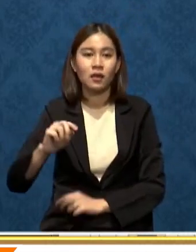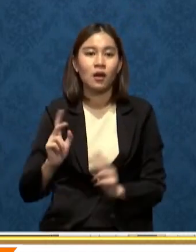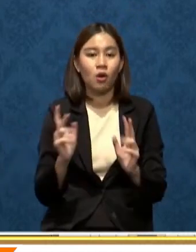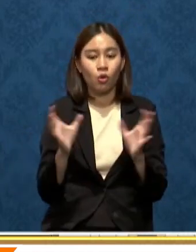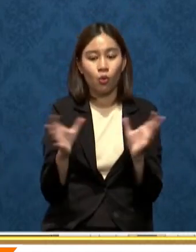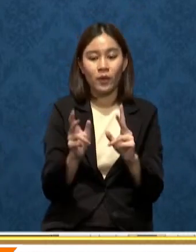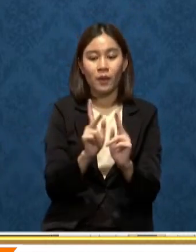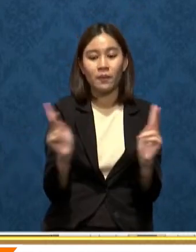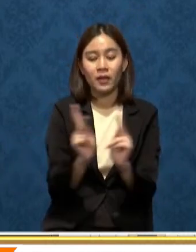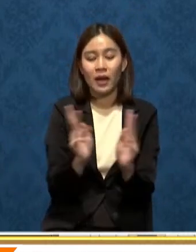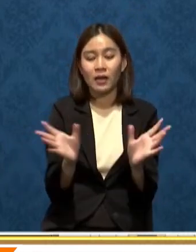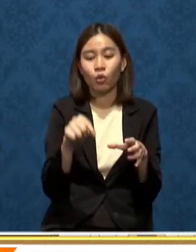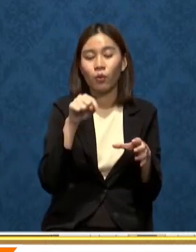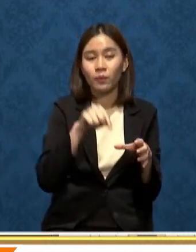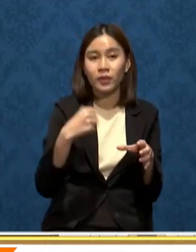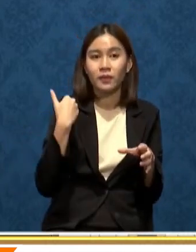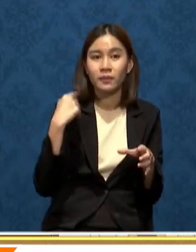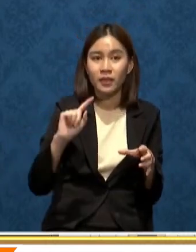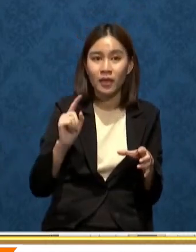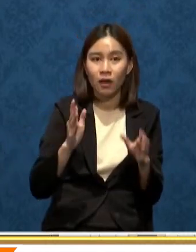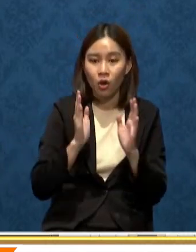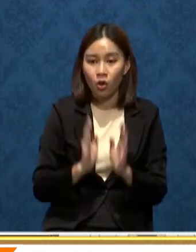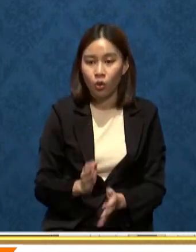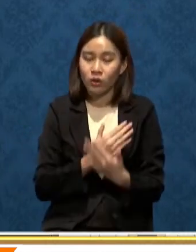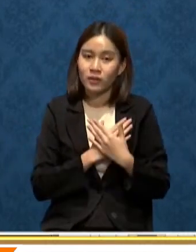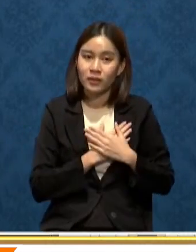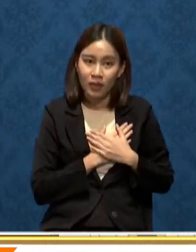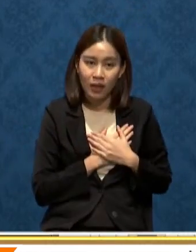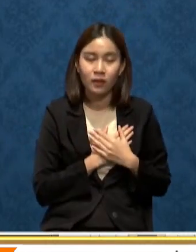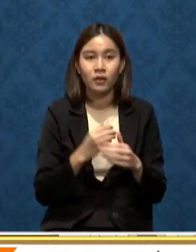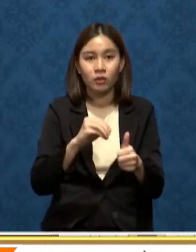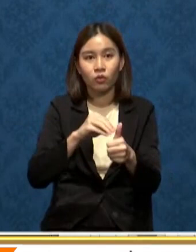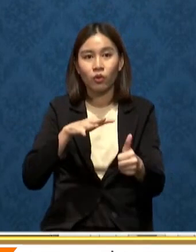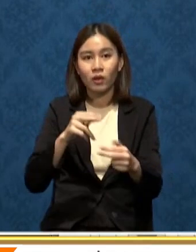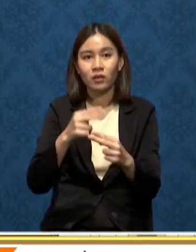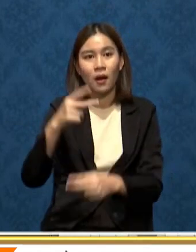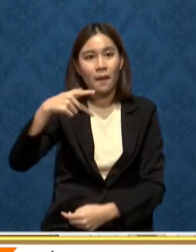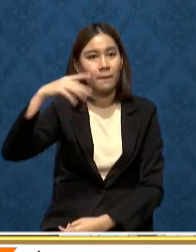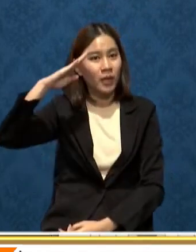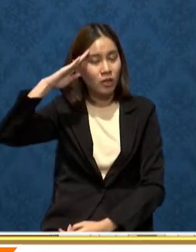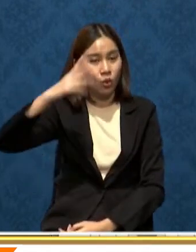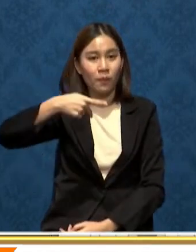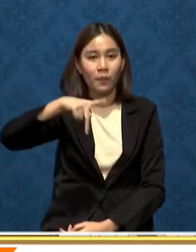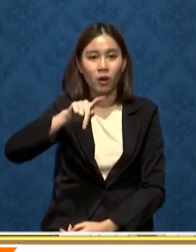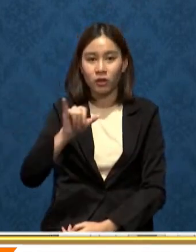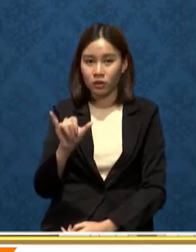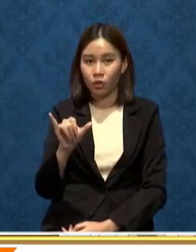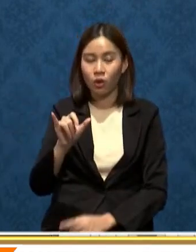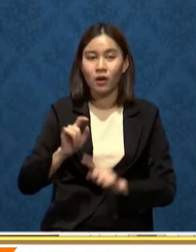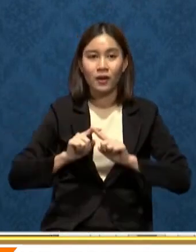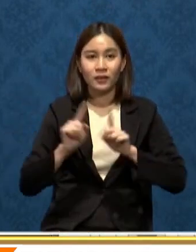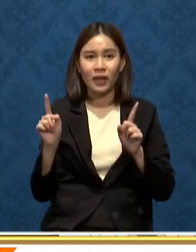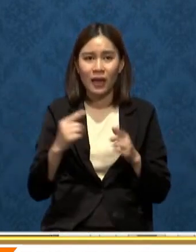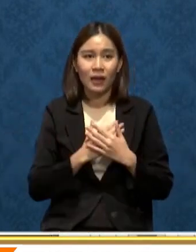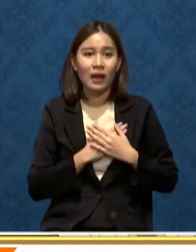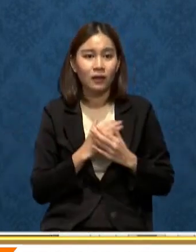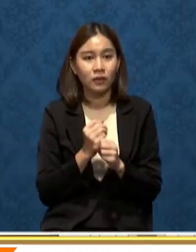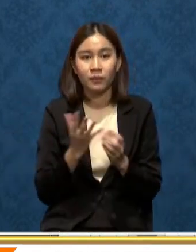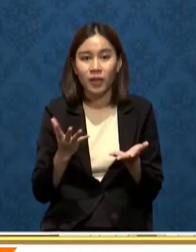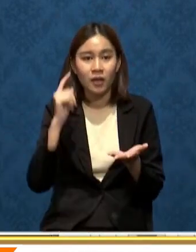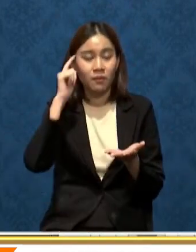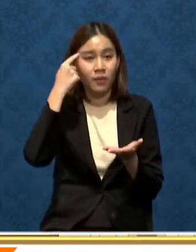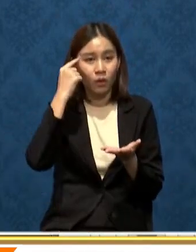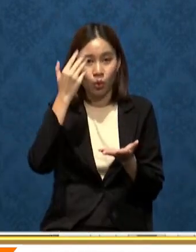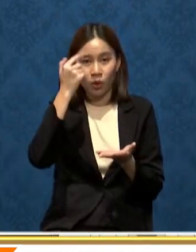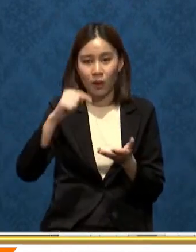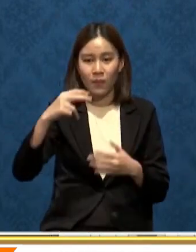กรมการชุดนี้ร้วนเต็มไปดวยผู้จงรกพักดีนำโดยพ้นเอกประยุตจันโชาแต่จงรกพักดีอย่ไรไม่รู้ถ